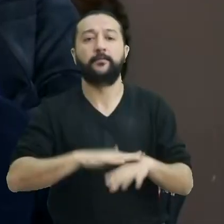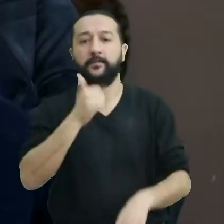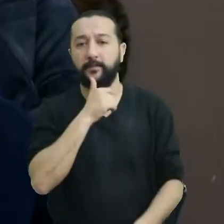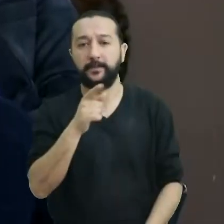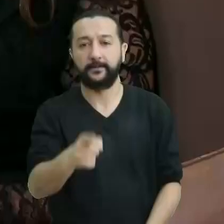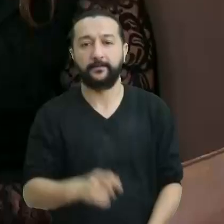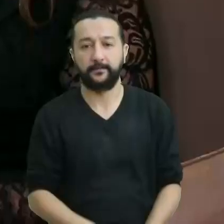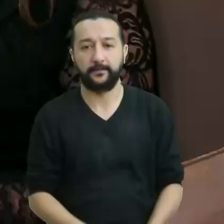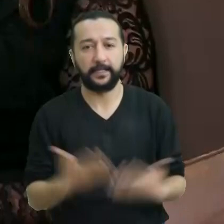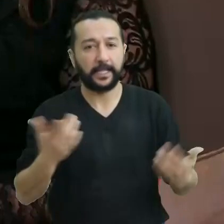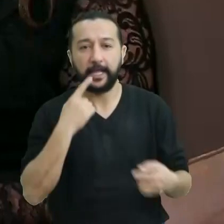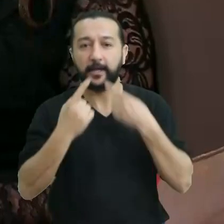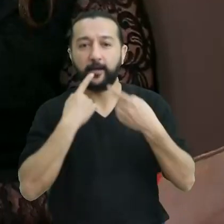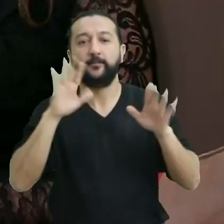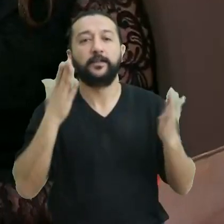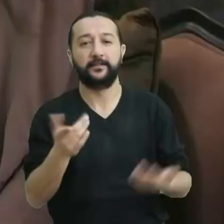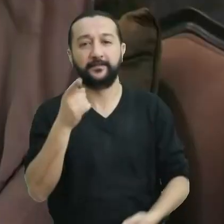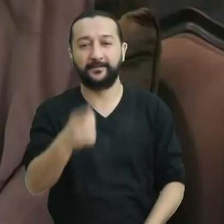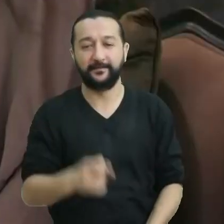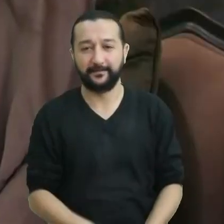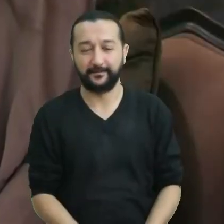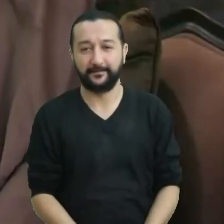koca. Sarp dürttü. Neyi konuşmamıştınız?